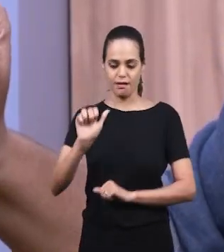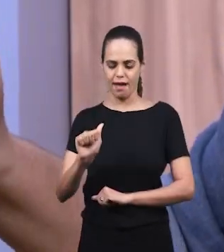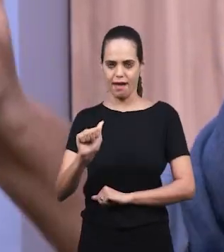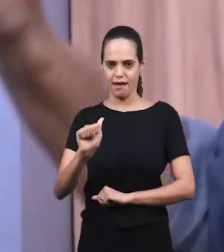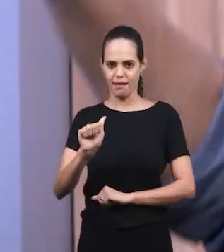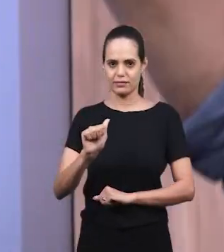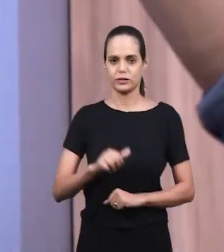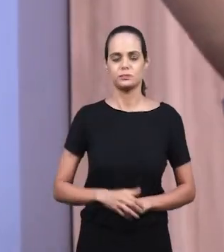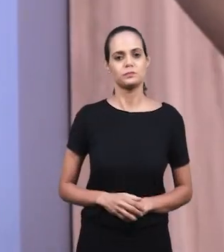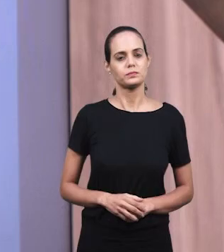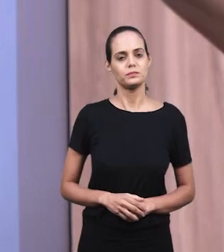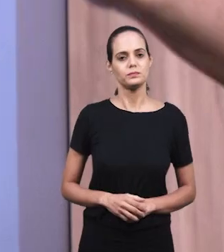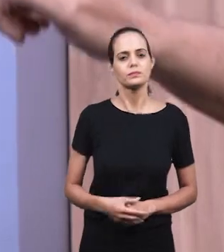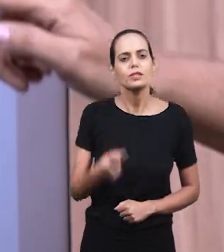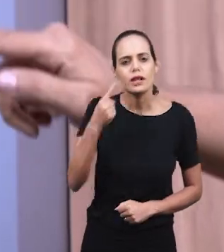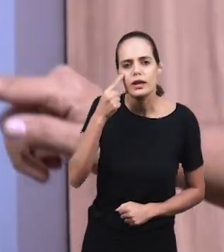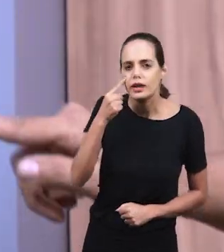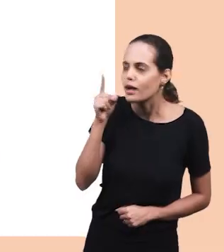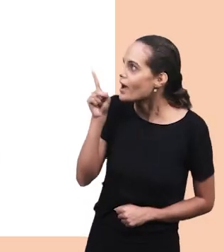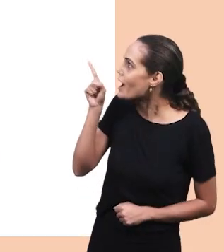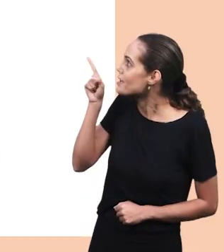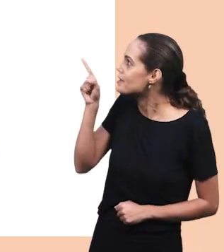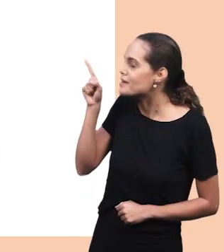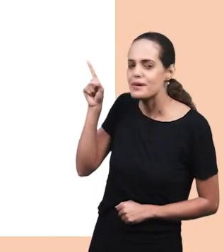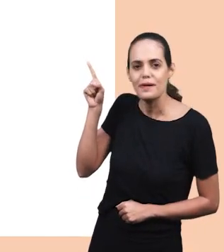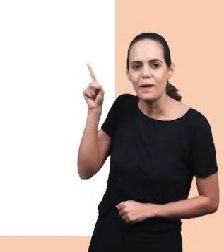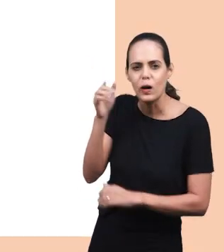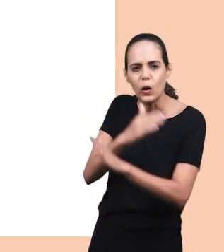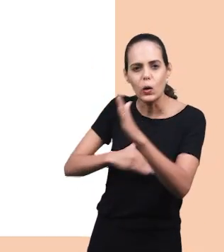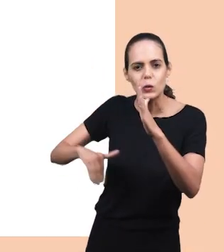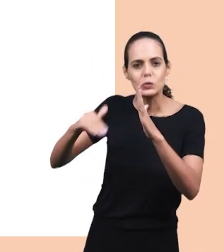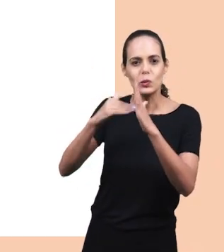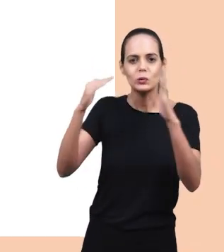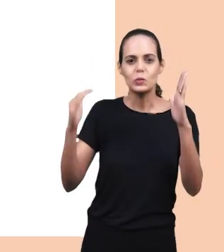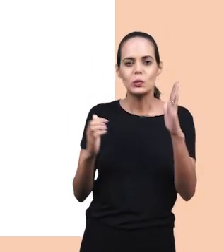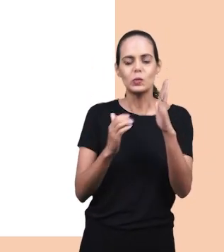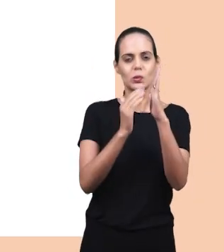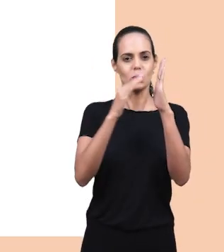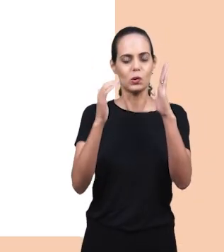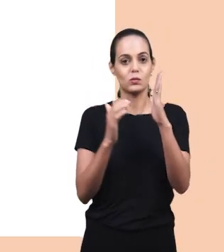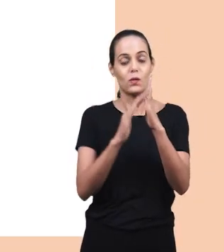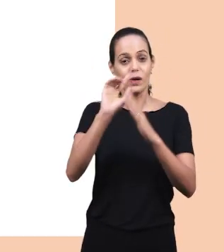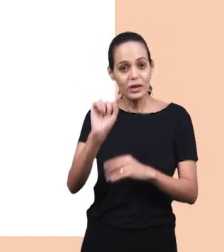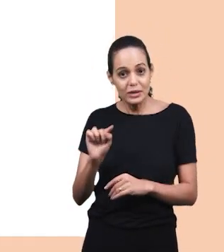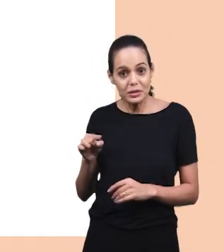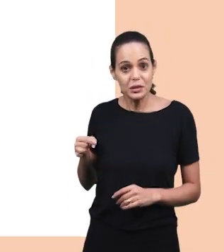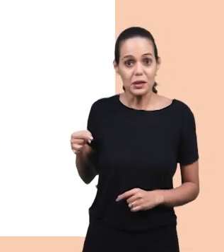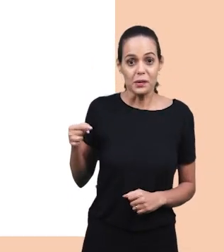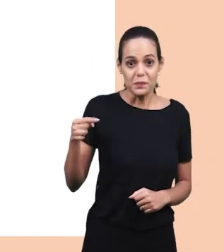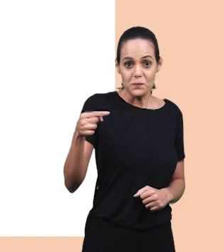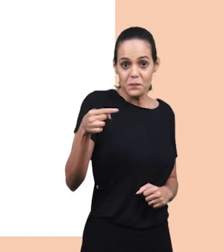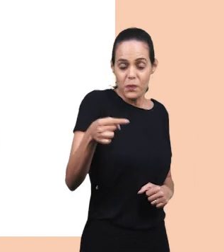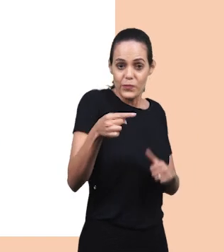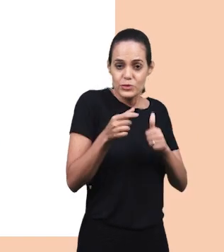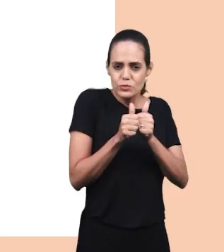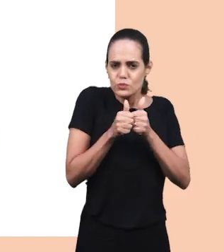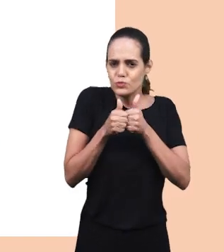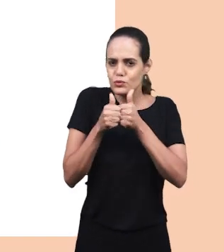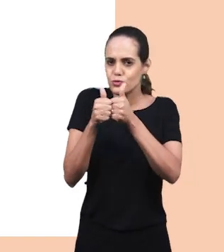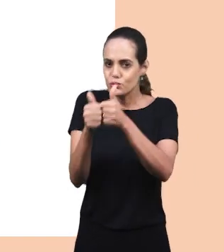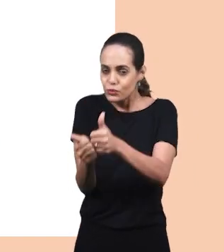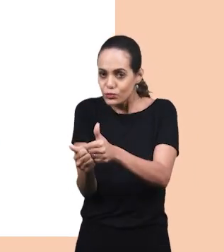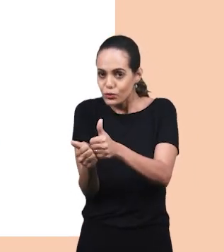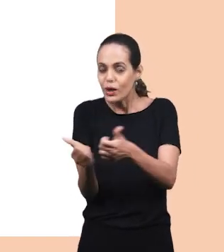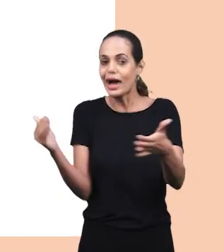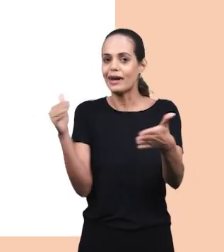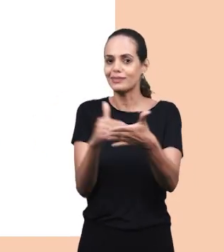Et voici e aqui toute la louange. Afin qu'on fasse l'introduction, on